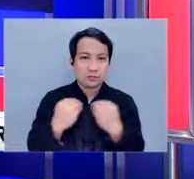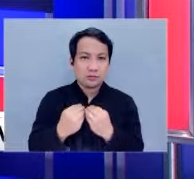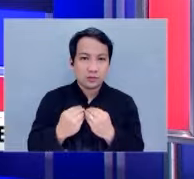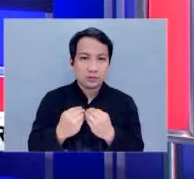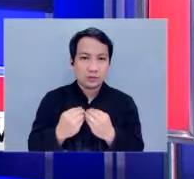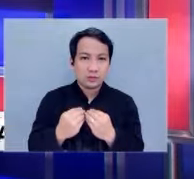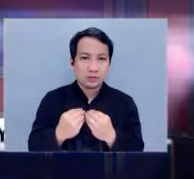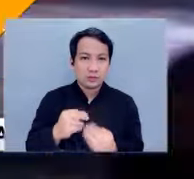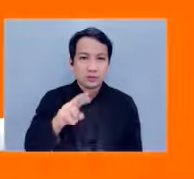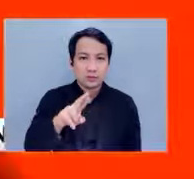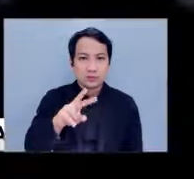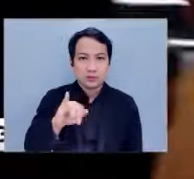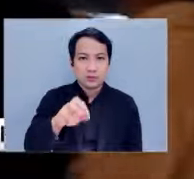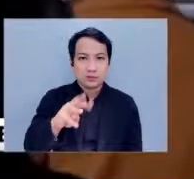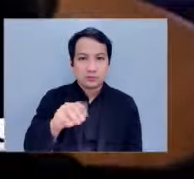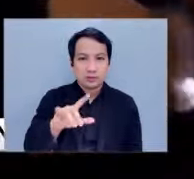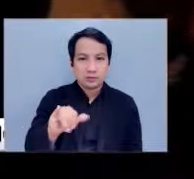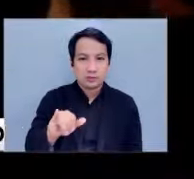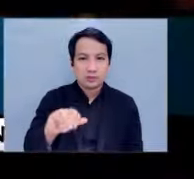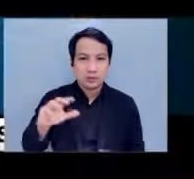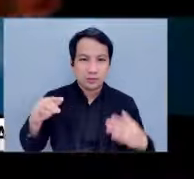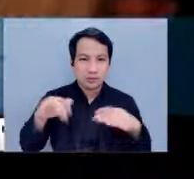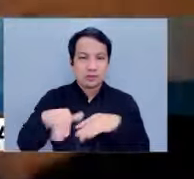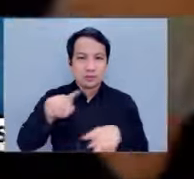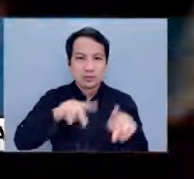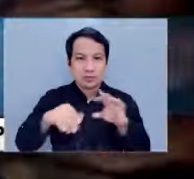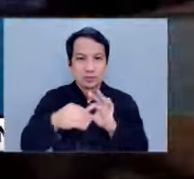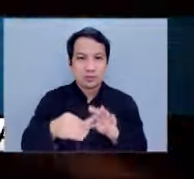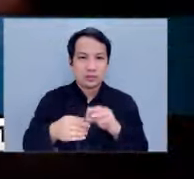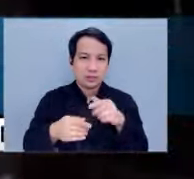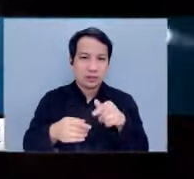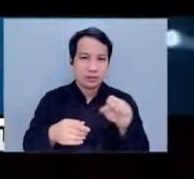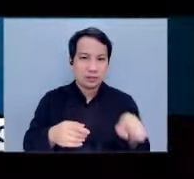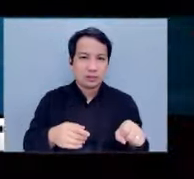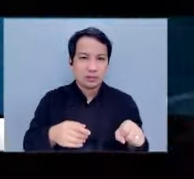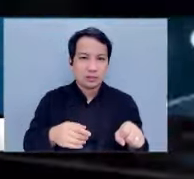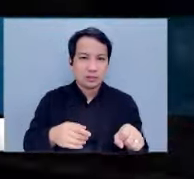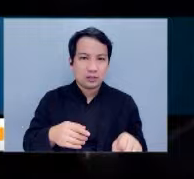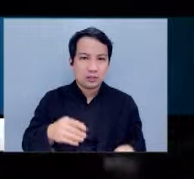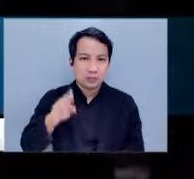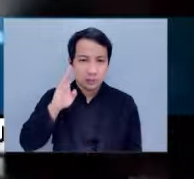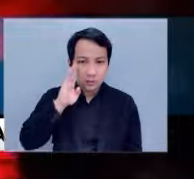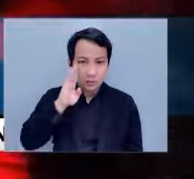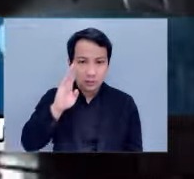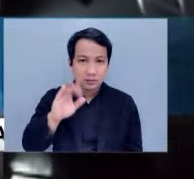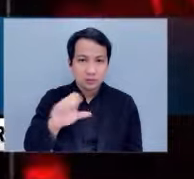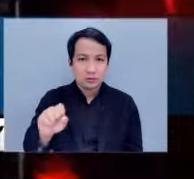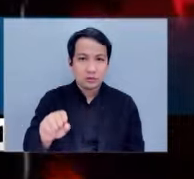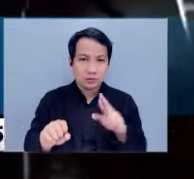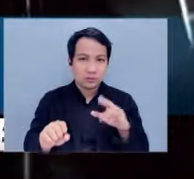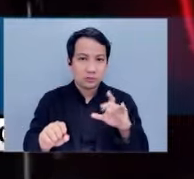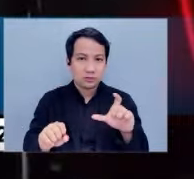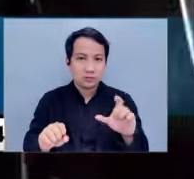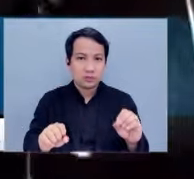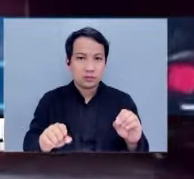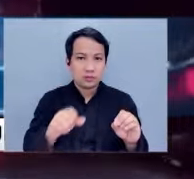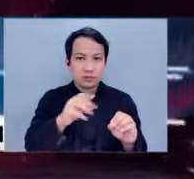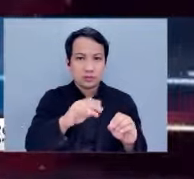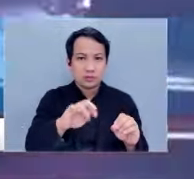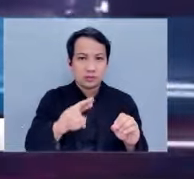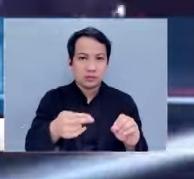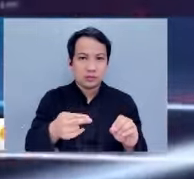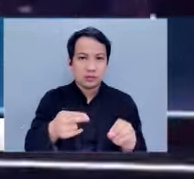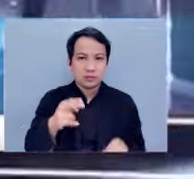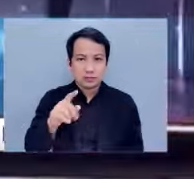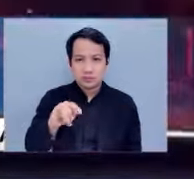River Maya. Sama-samang nag-perform sa ASAP stage sina Bamboo Manyala, Rico Blanco, Mark Escueta at Nathan